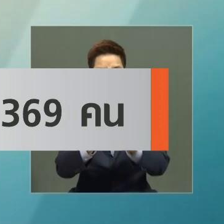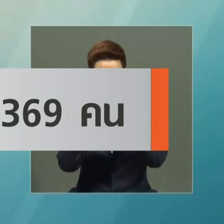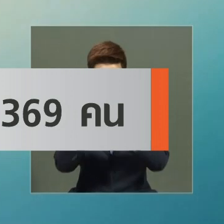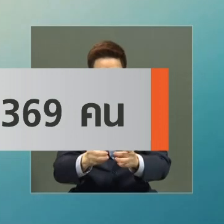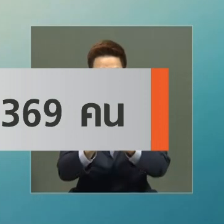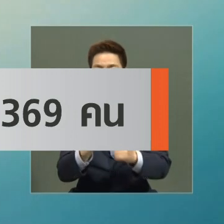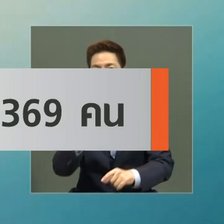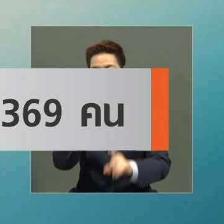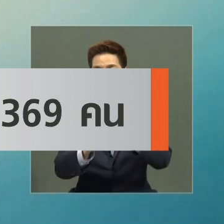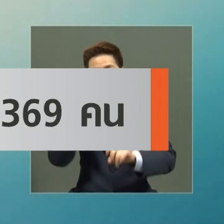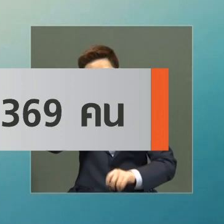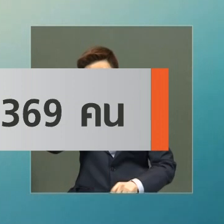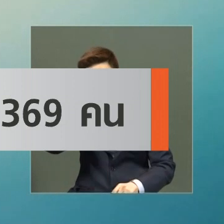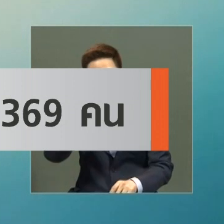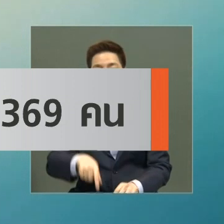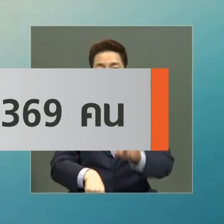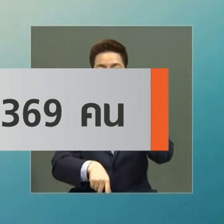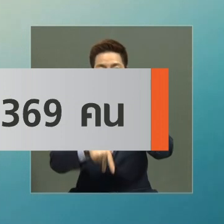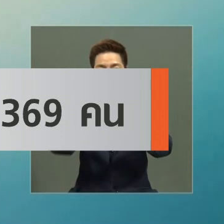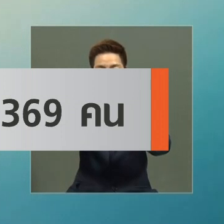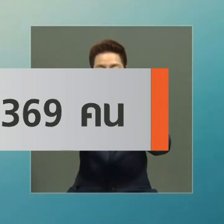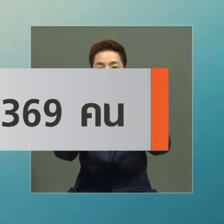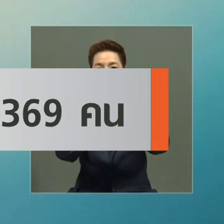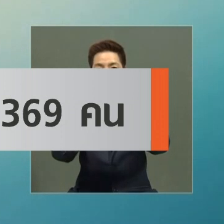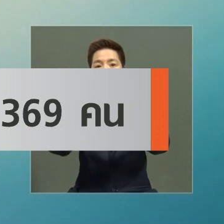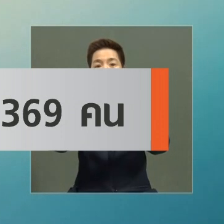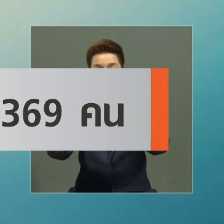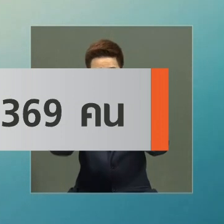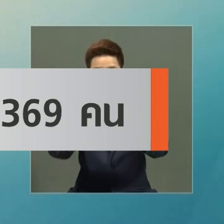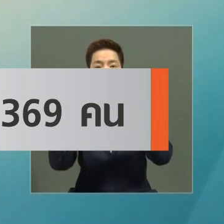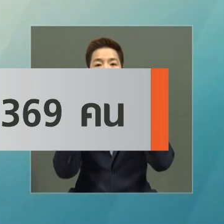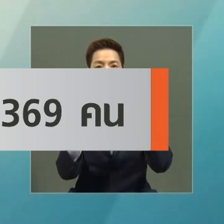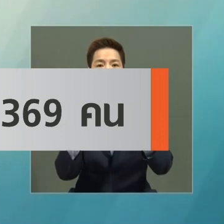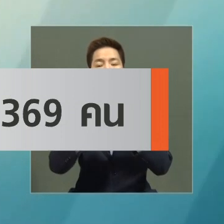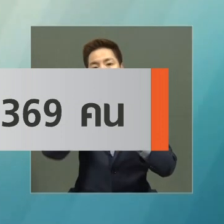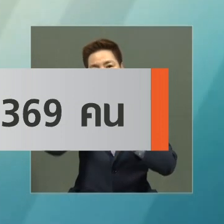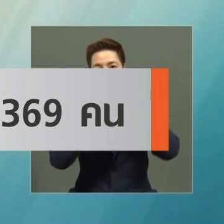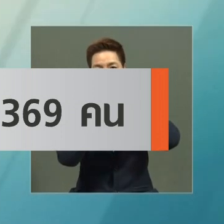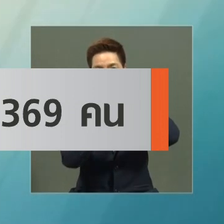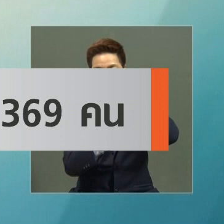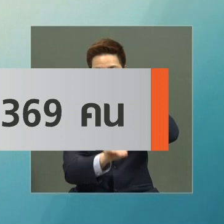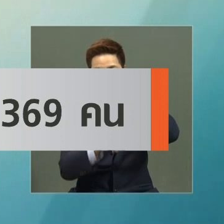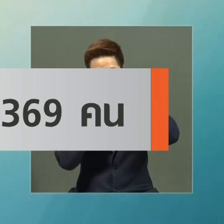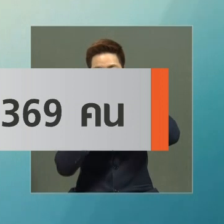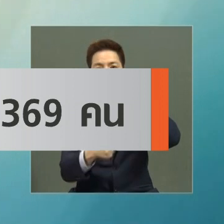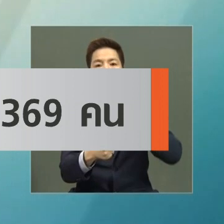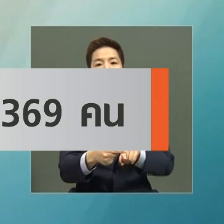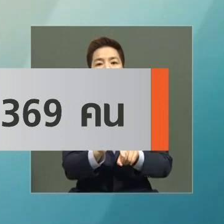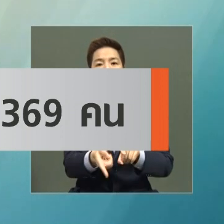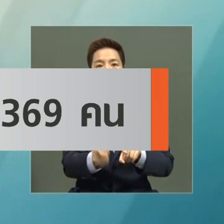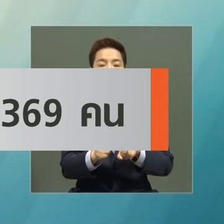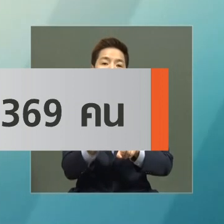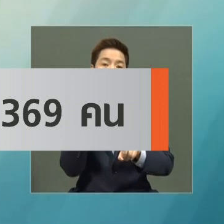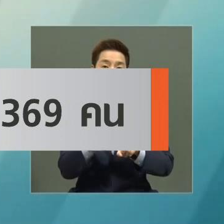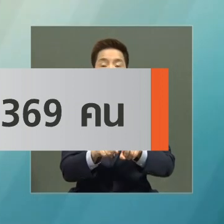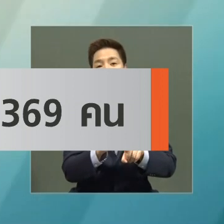จากการค้นหาเชิงรุกในชุมชนเพิ่มขึ้น275คนในวันเดียวคุณหมอบอกว่าการค้นหาเชิงรุกในชุมชนที่จังหวัดสมุทรส